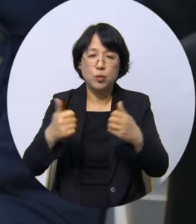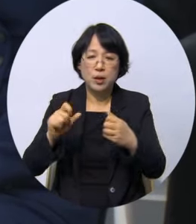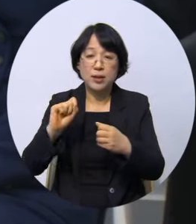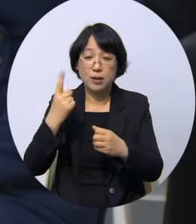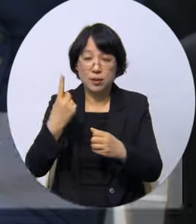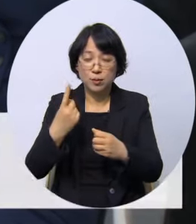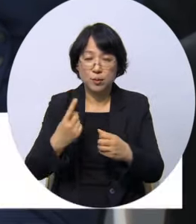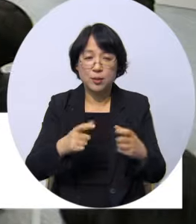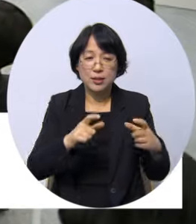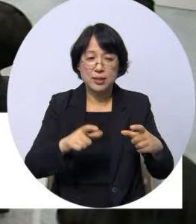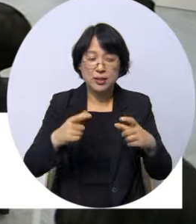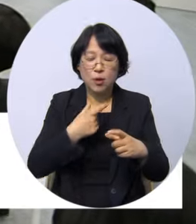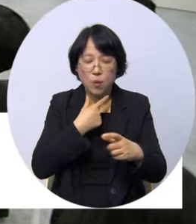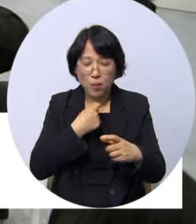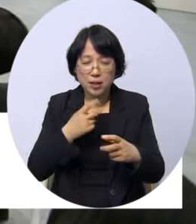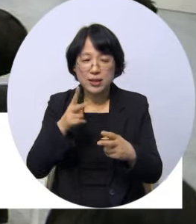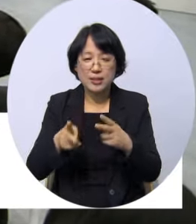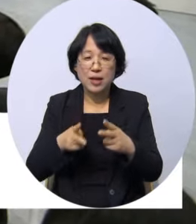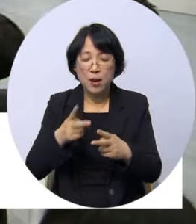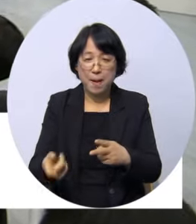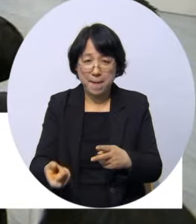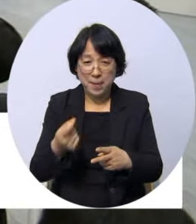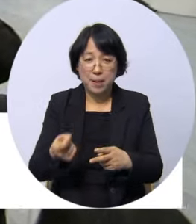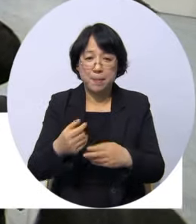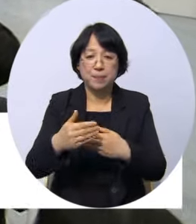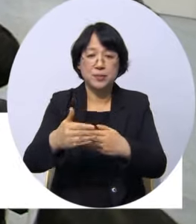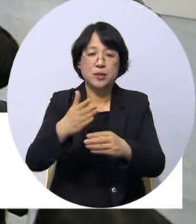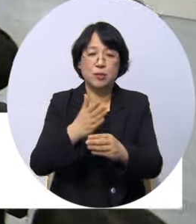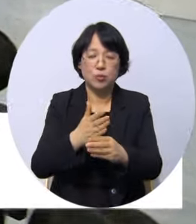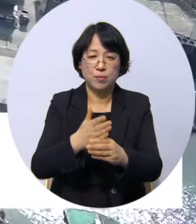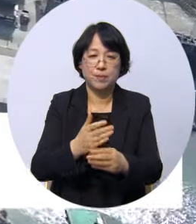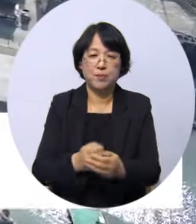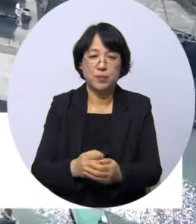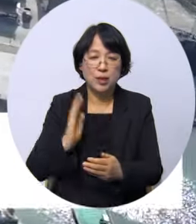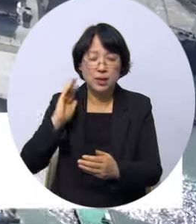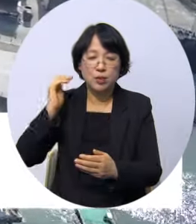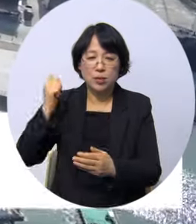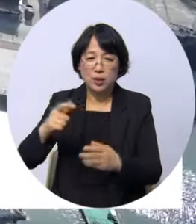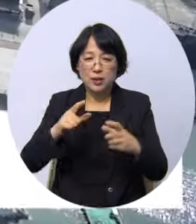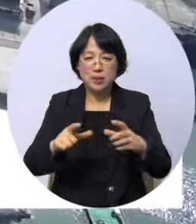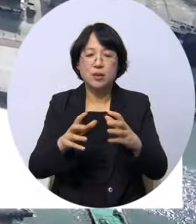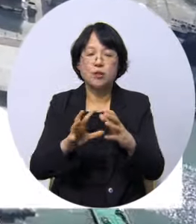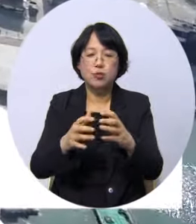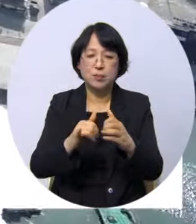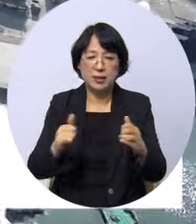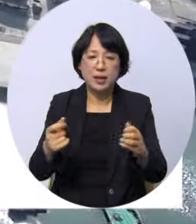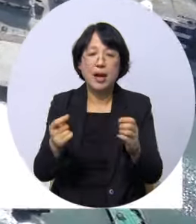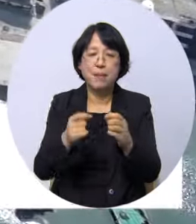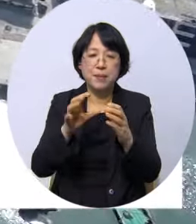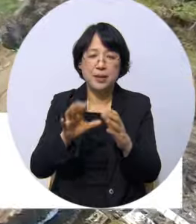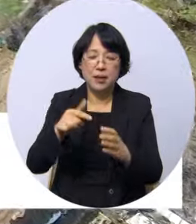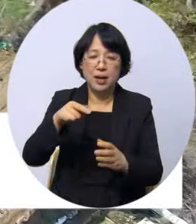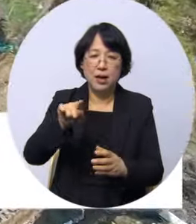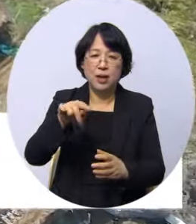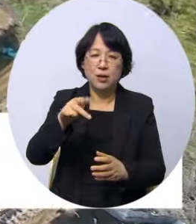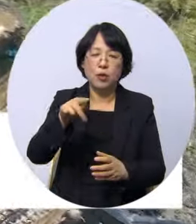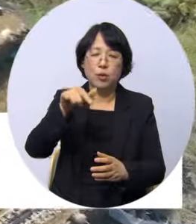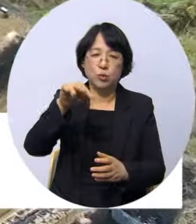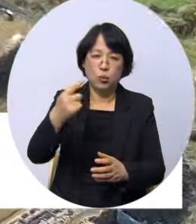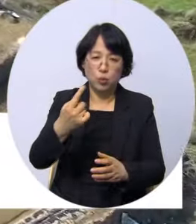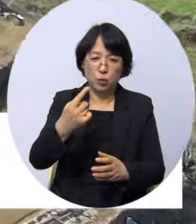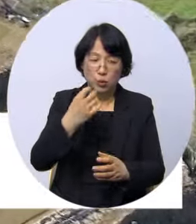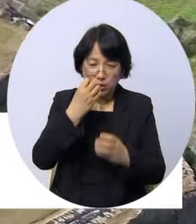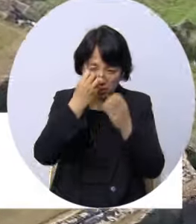지역 수건 사업들도 속도가 붙고 있습니다 윤성열 대통령은 지역주민들 앞에서 가덕도 신공항과 대구경북